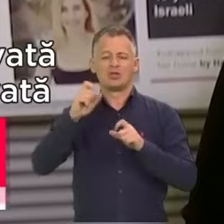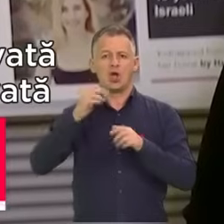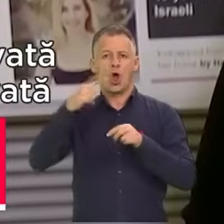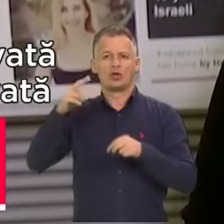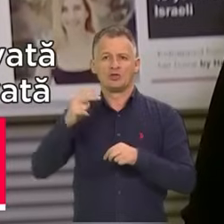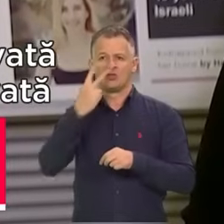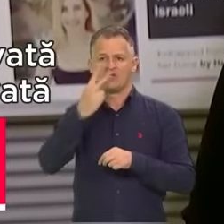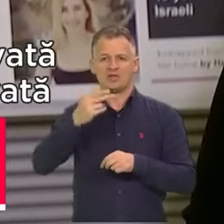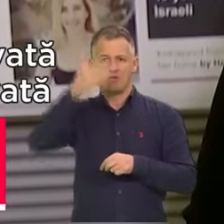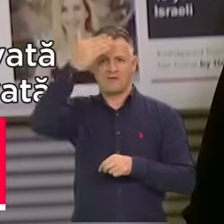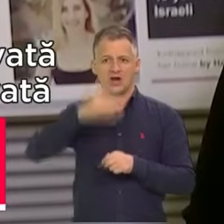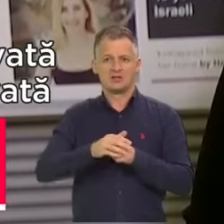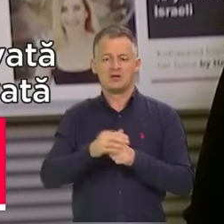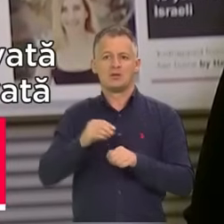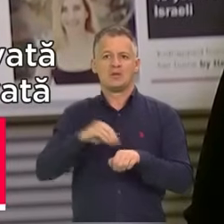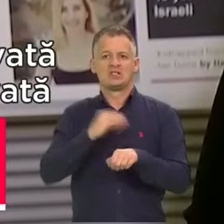of my eyes.